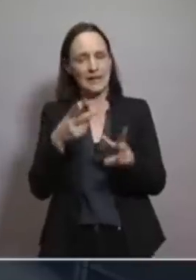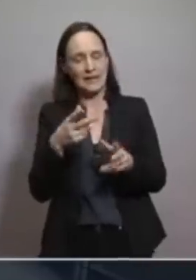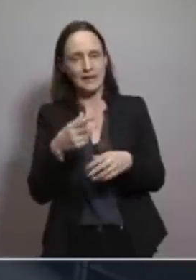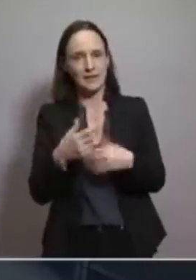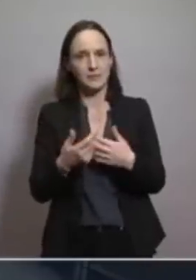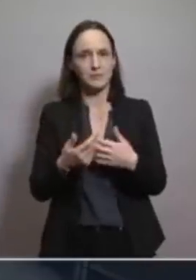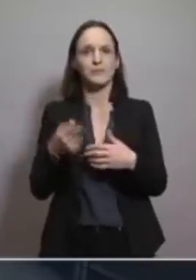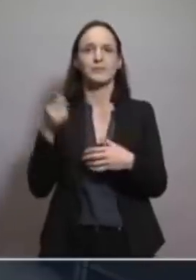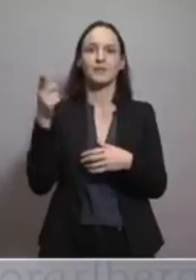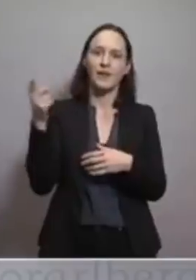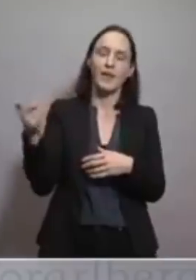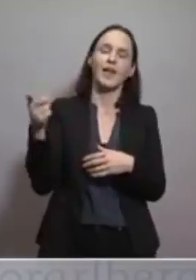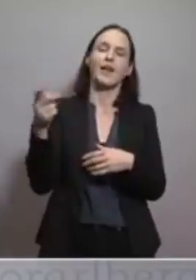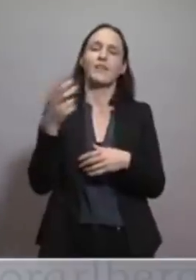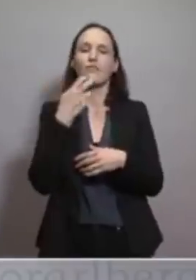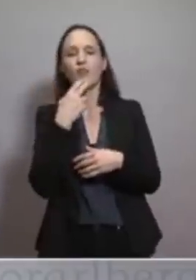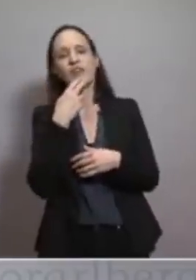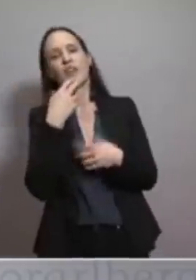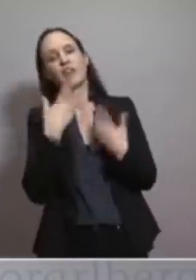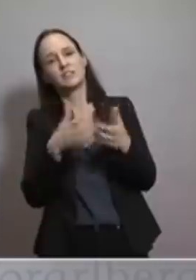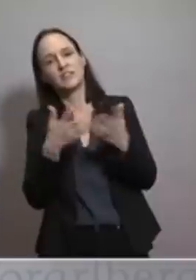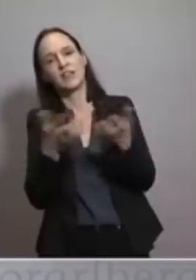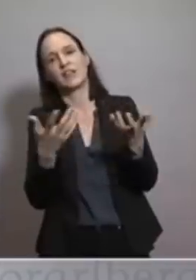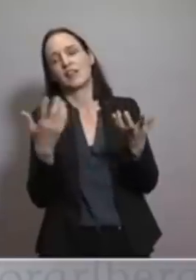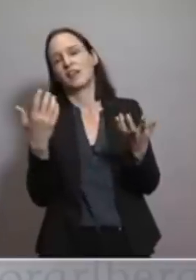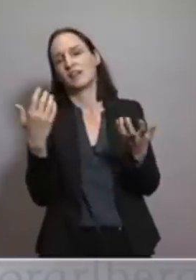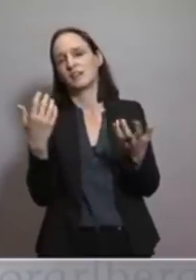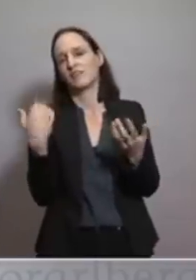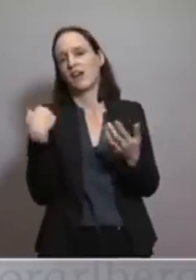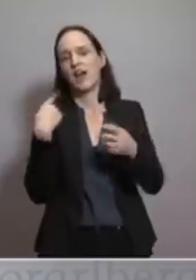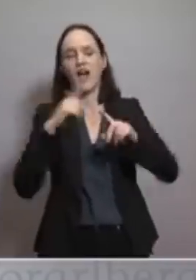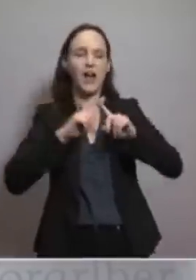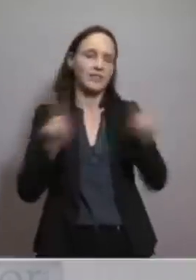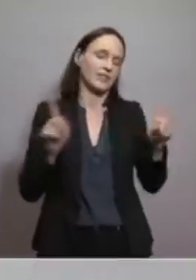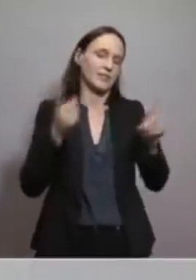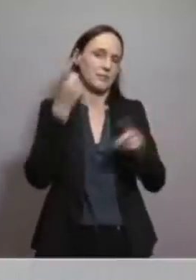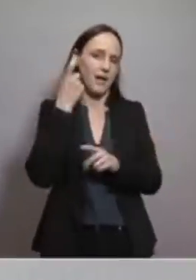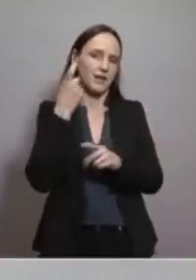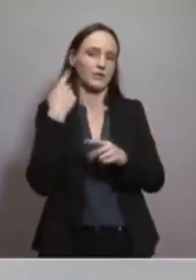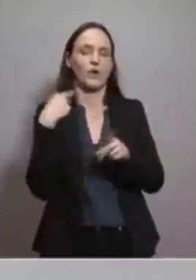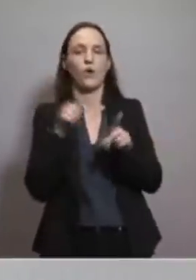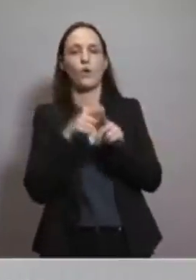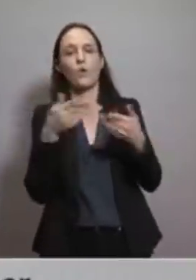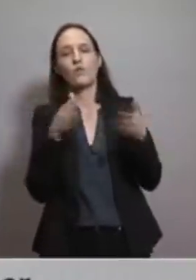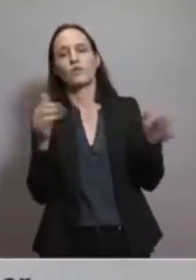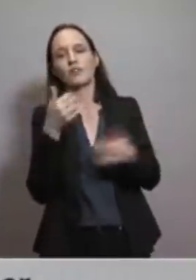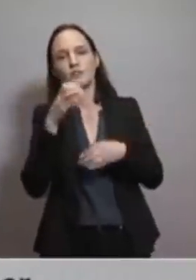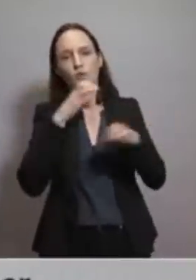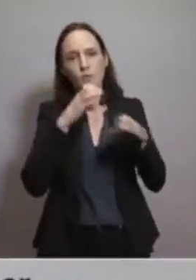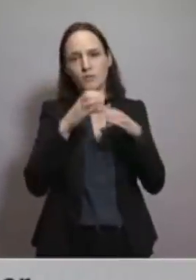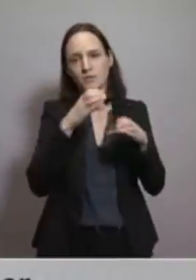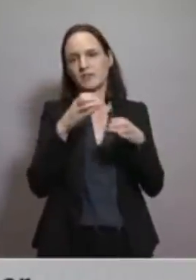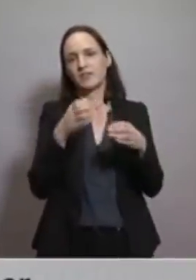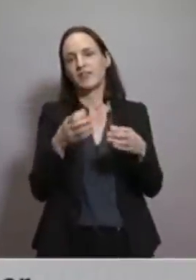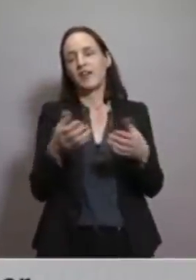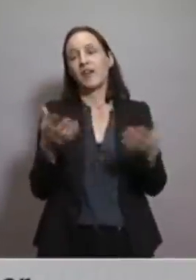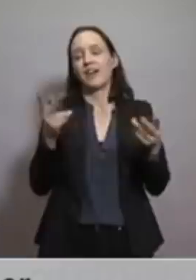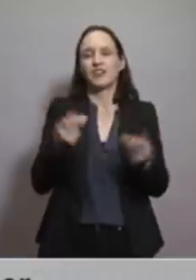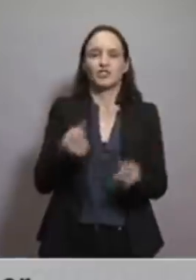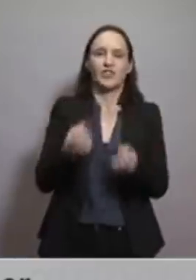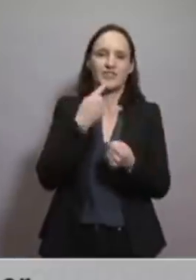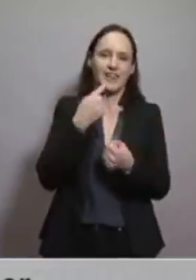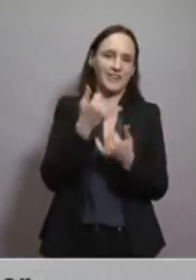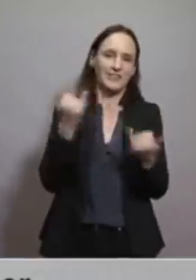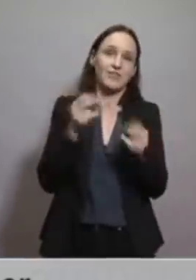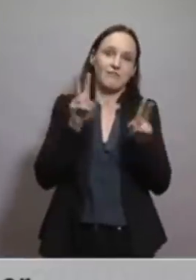etwas anders wahr wird, zum Teil öffentlich kommuniziert wurde. Schwer feststellbar, es denn wirklich ganz genau war. Offenbar ging es schon auch um die